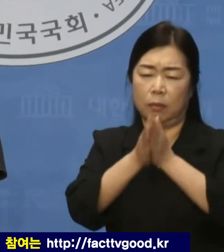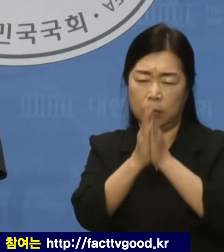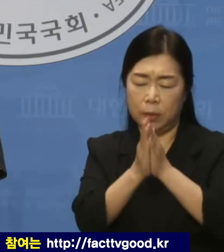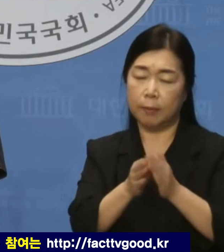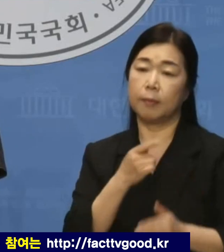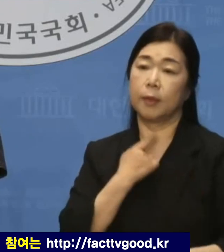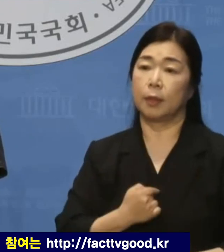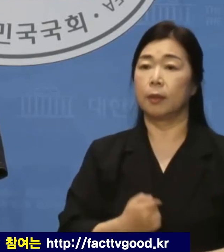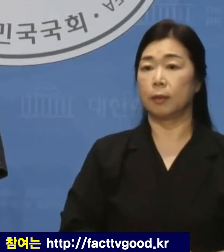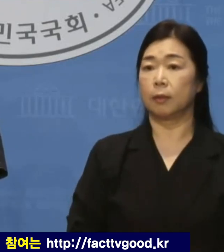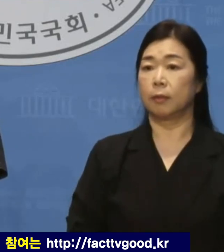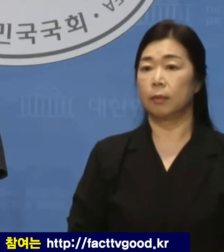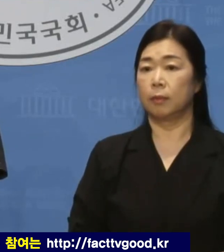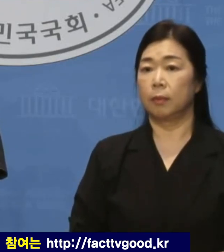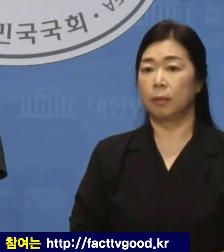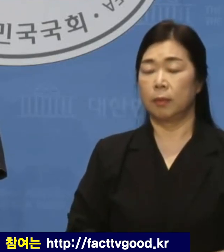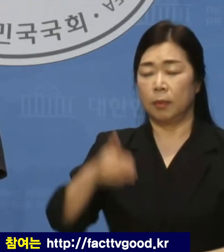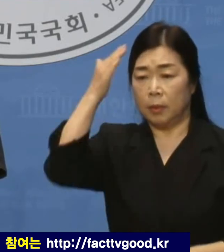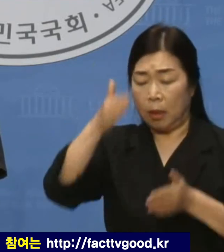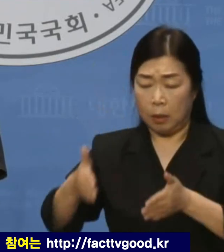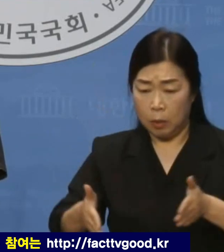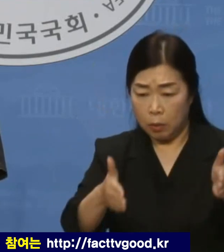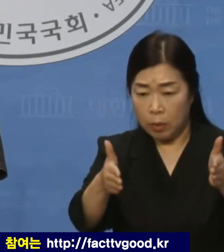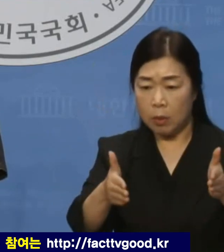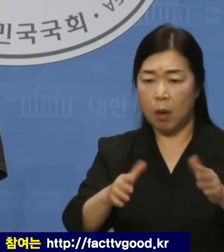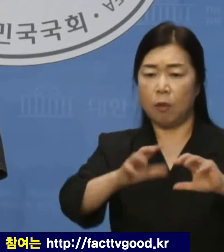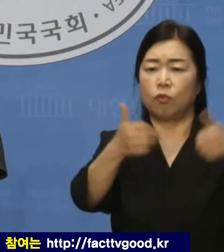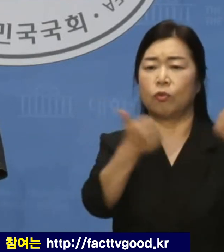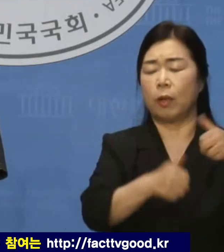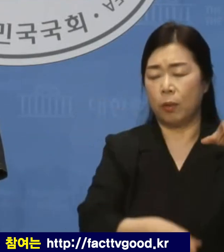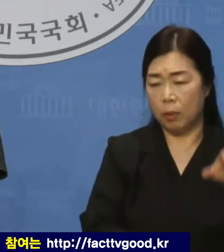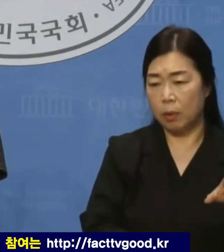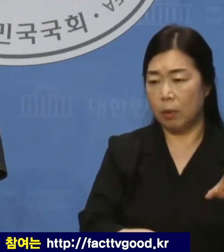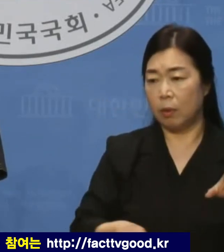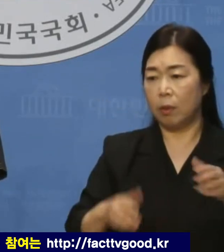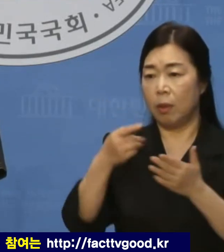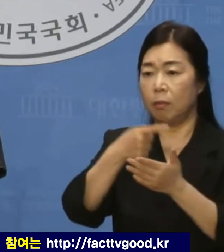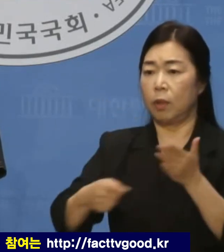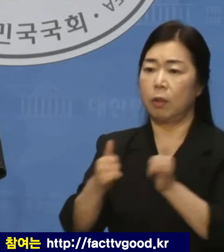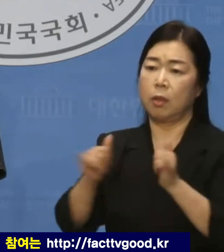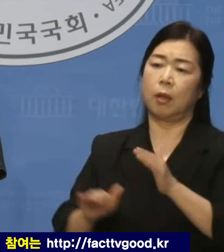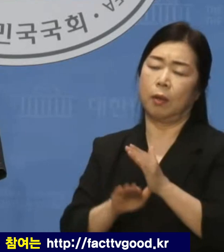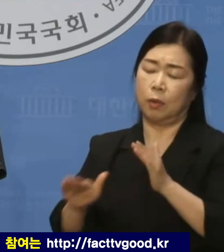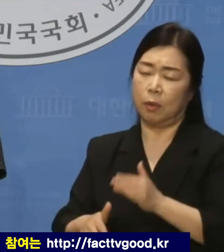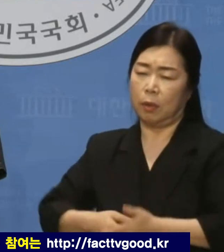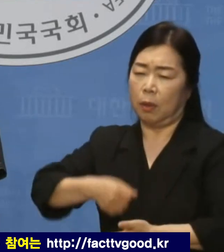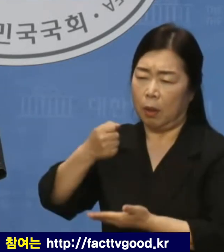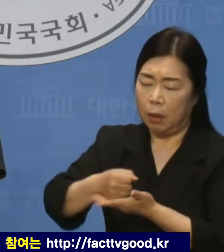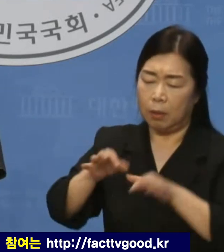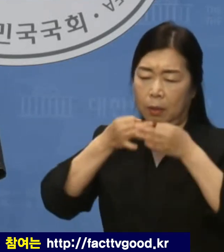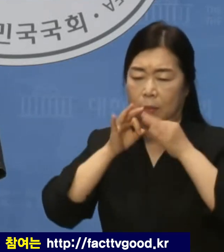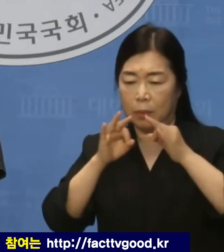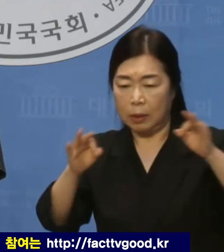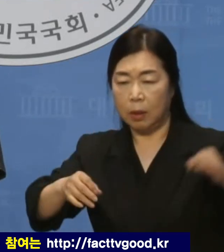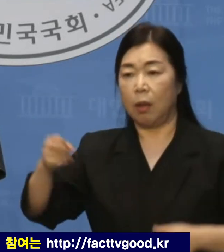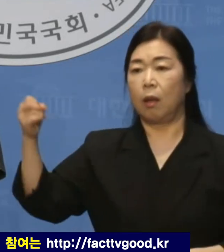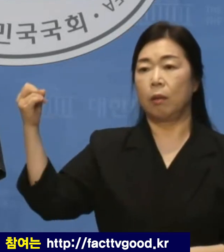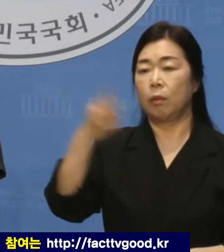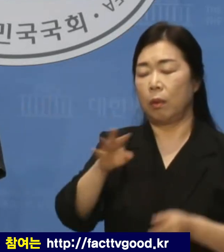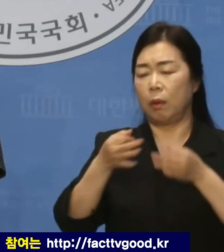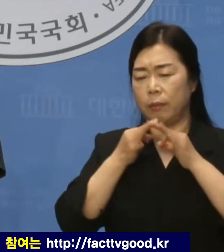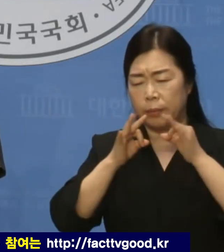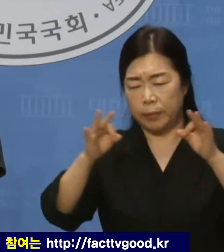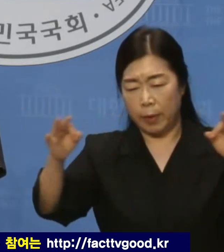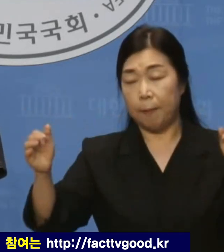애원했습니다. 아스팔트 위에서, 국회에서 우리 유가족들은 외치고 또